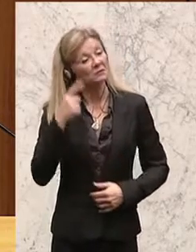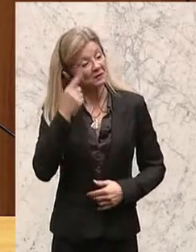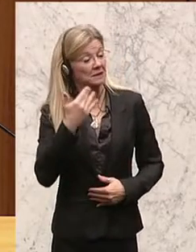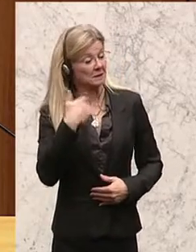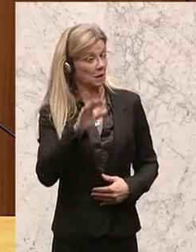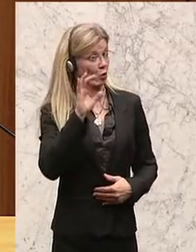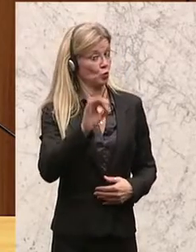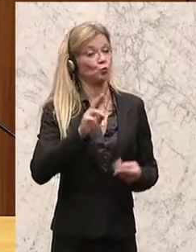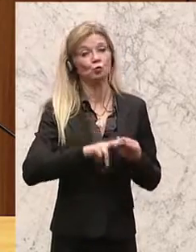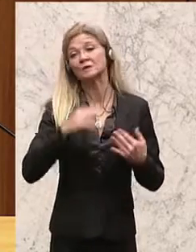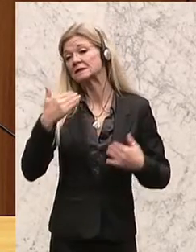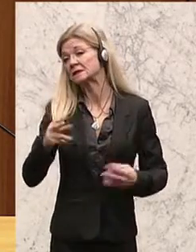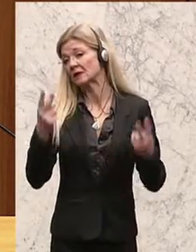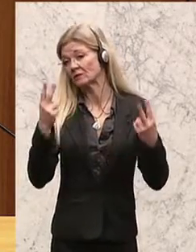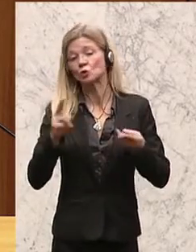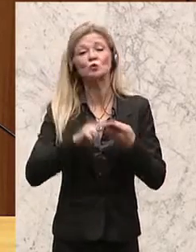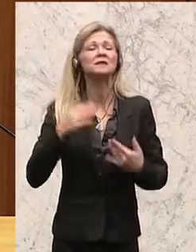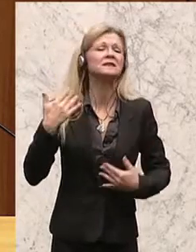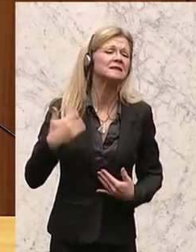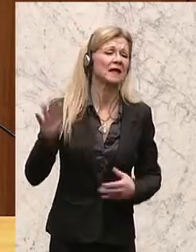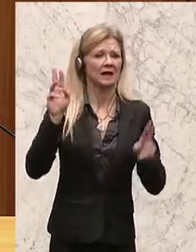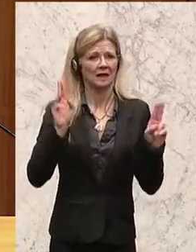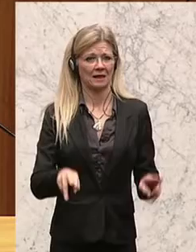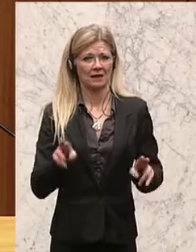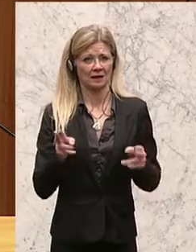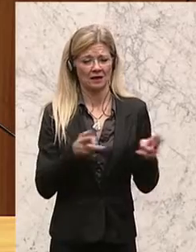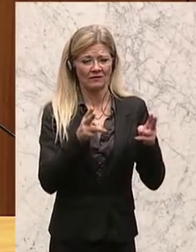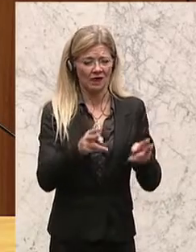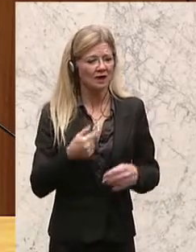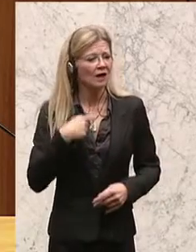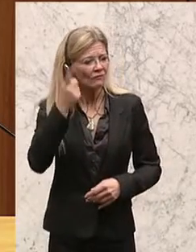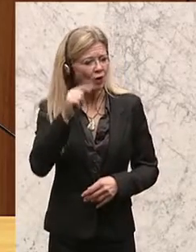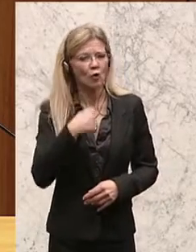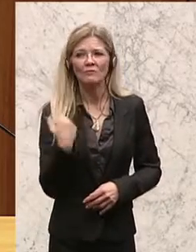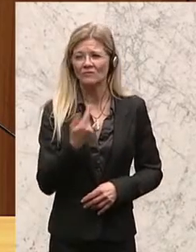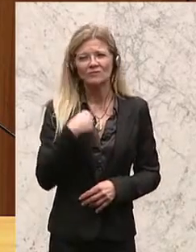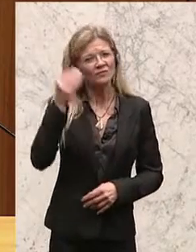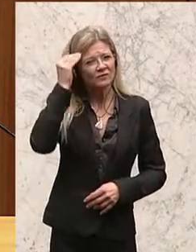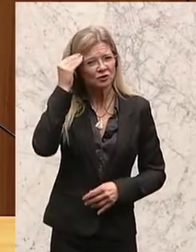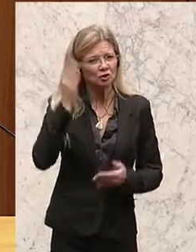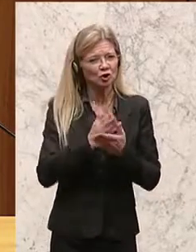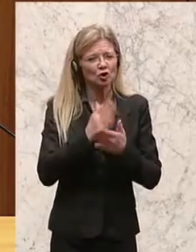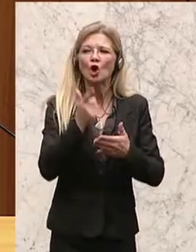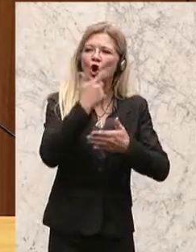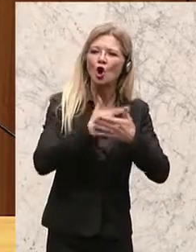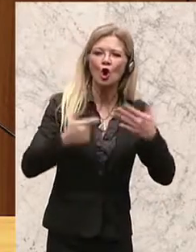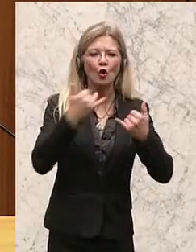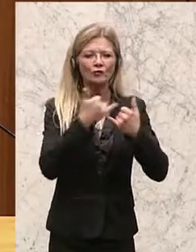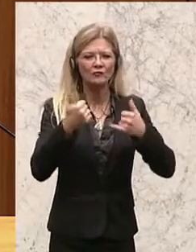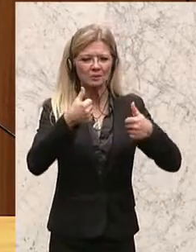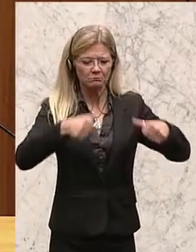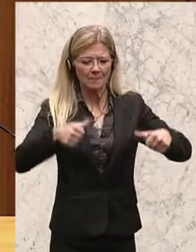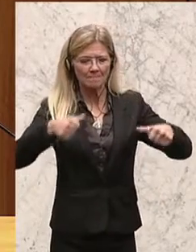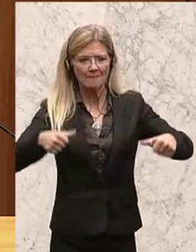guten sehr wichtigen noch einen sehr wichtigen welt denn eines und das wissen wir lohndumping findet in österreich statt und ich höre ja förmlich schon dass jetzt wieder